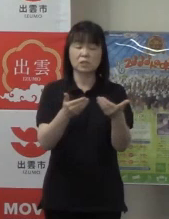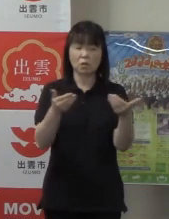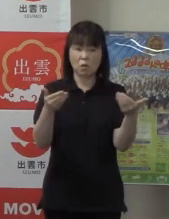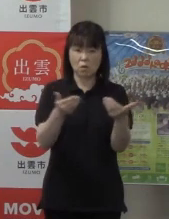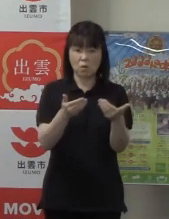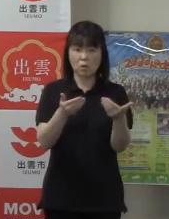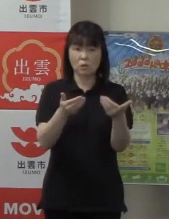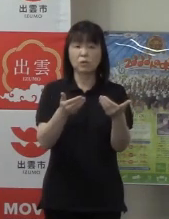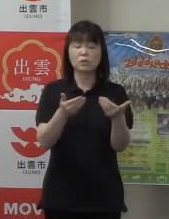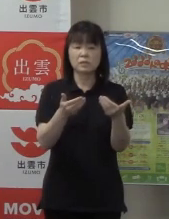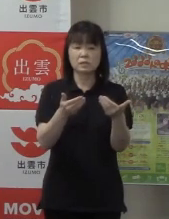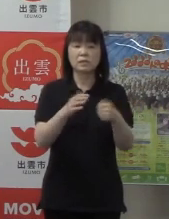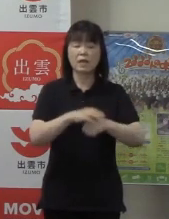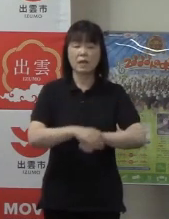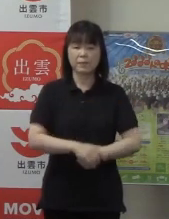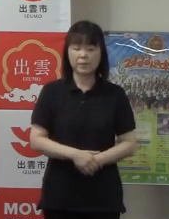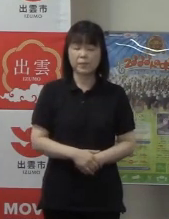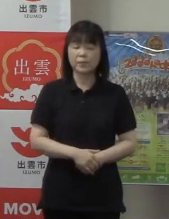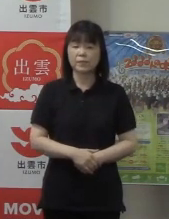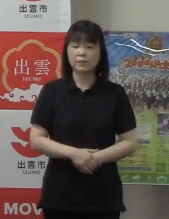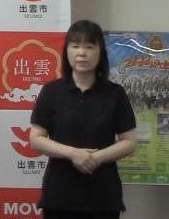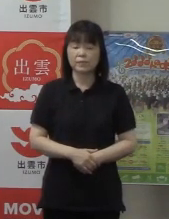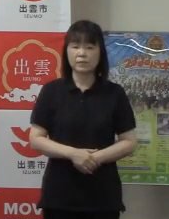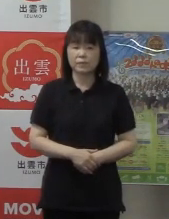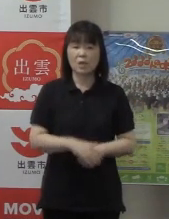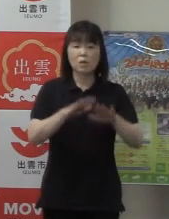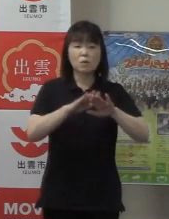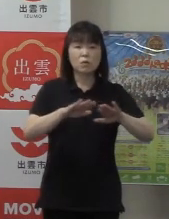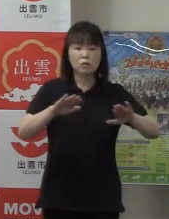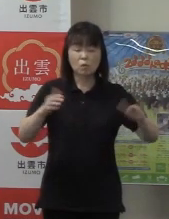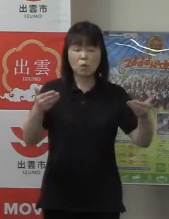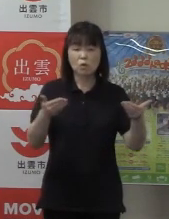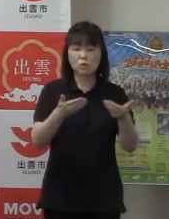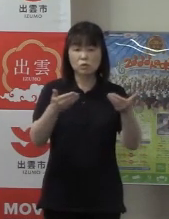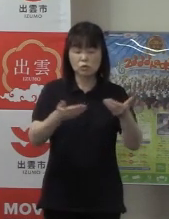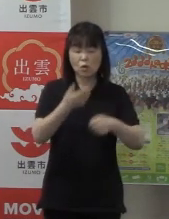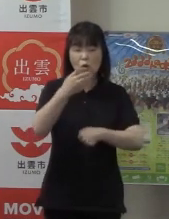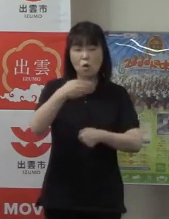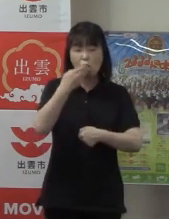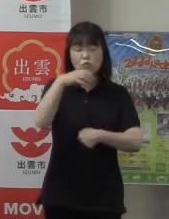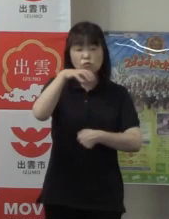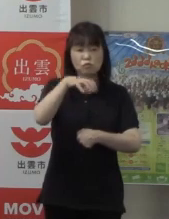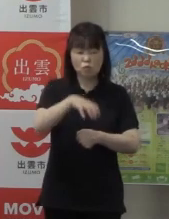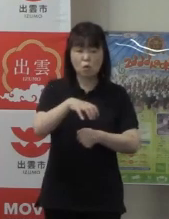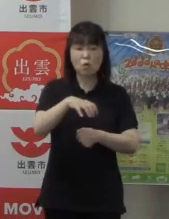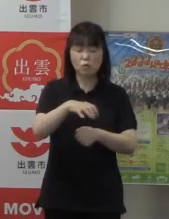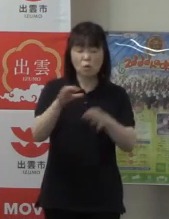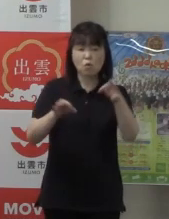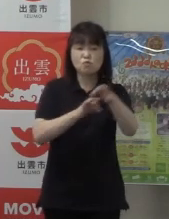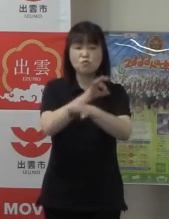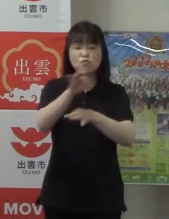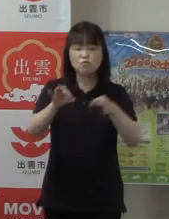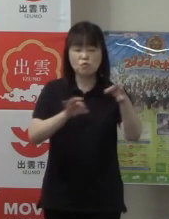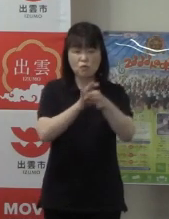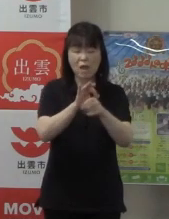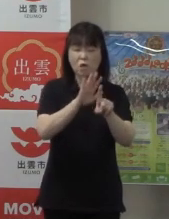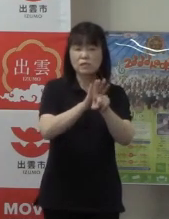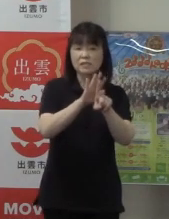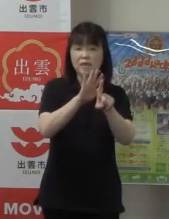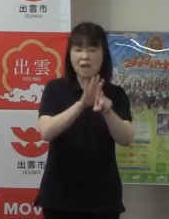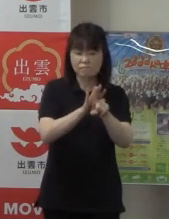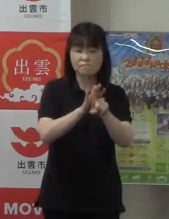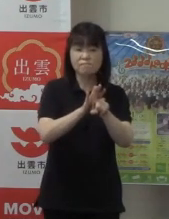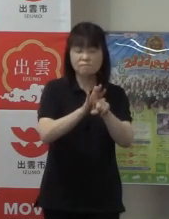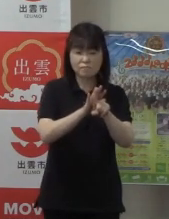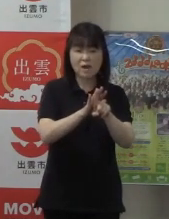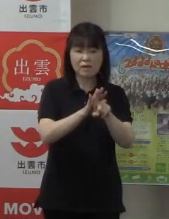も感染拡大や物価高騰の影響を受けている子ども食堂への運営支援の拡充ということで、食